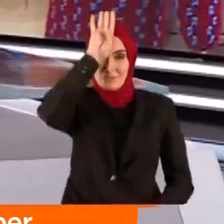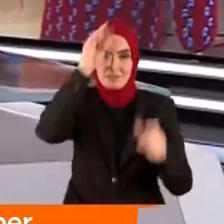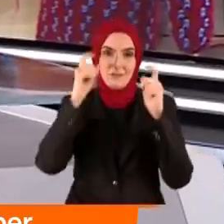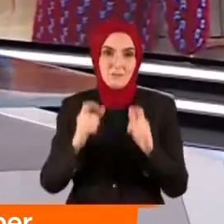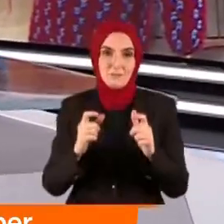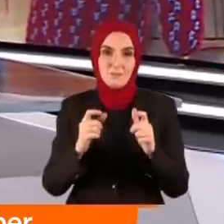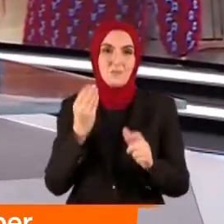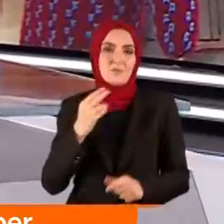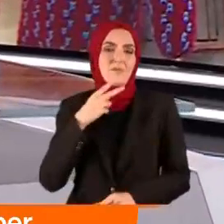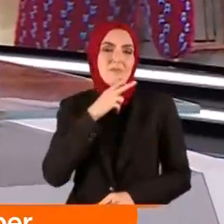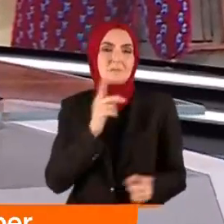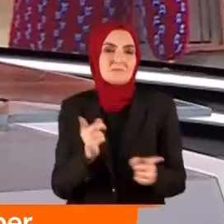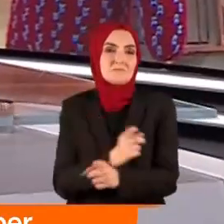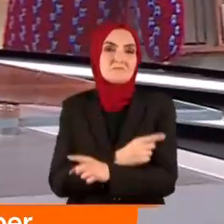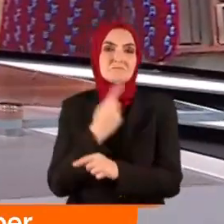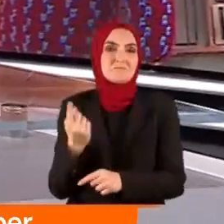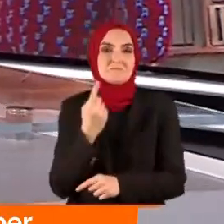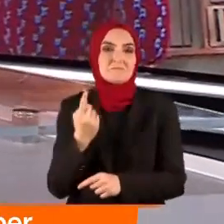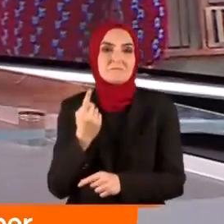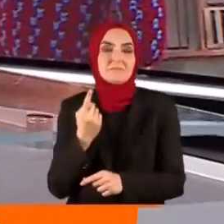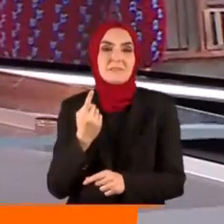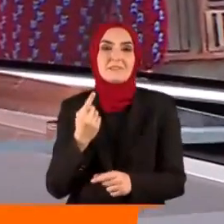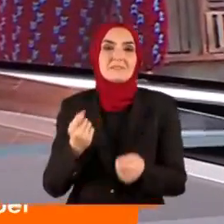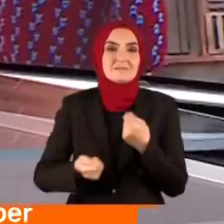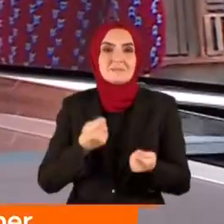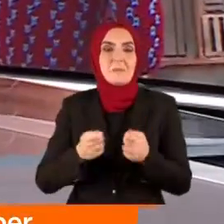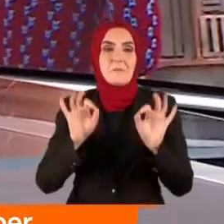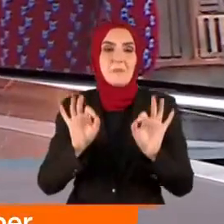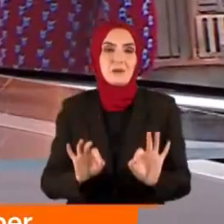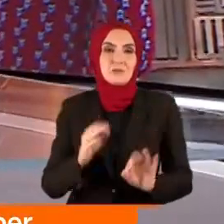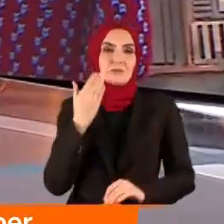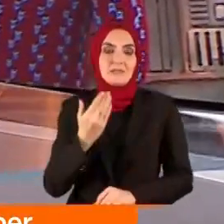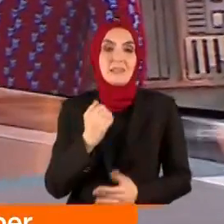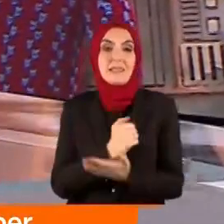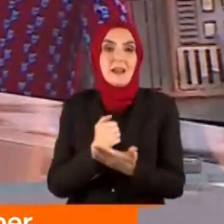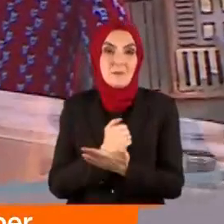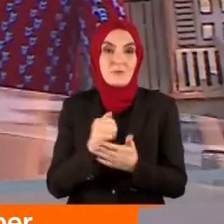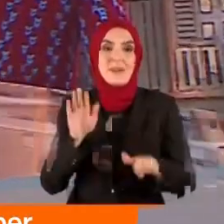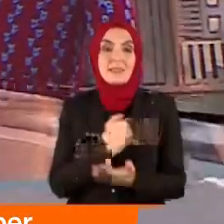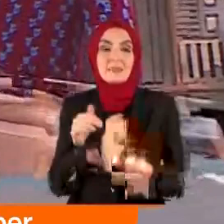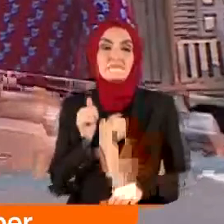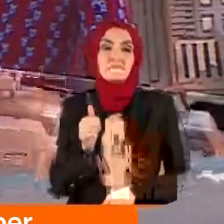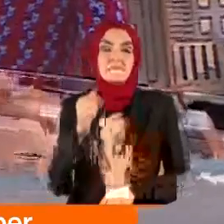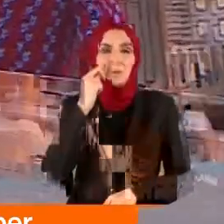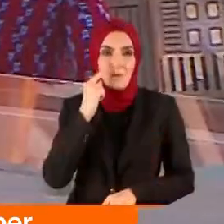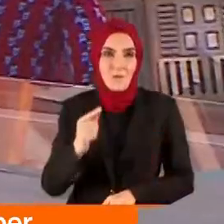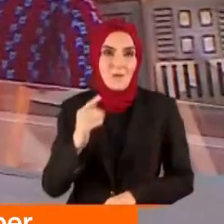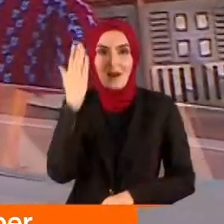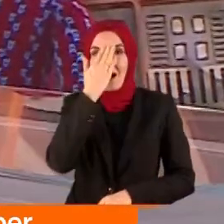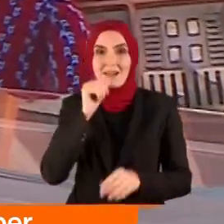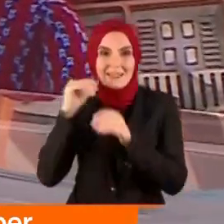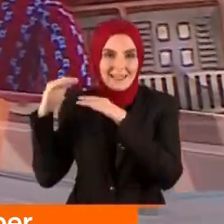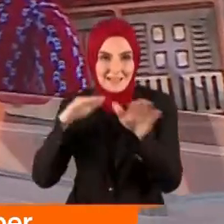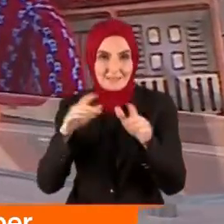İstanbul'da çok renkli bir etkinlik başladı bu hafta. Trabzon tanıtım günleriyle Karadeniz İstanbul'a taşındı. Altay Altuğ ve